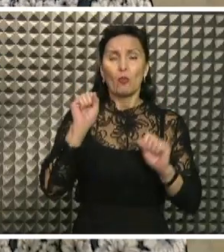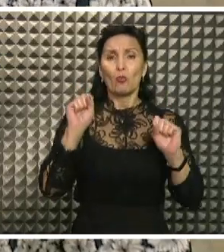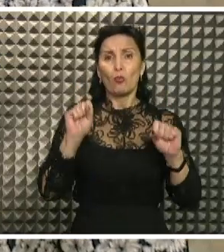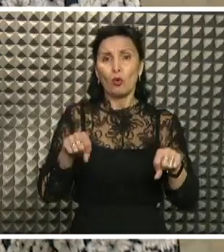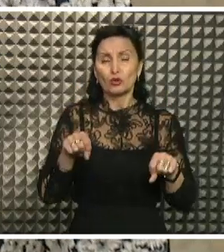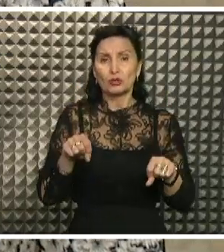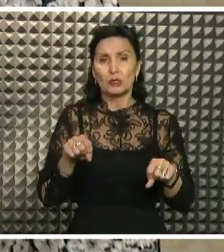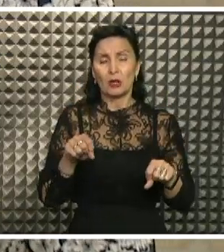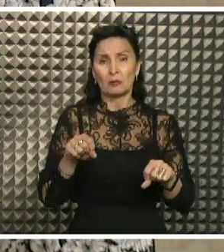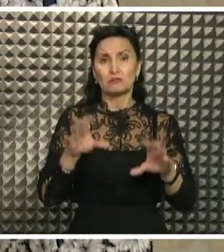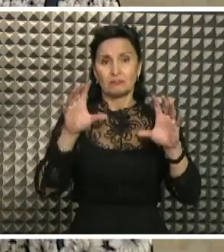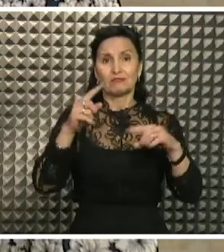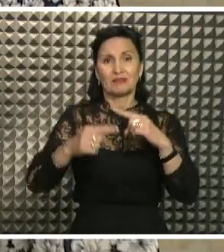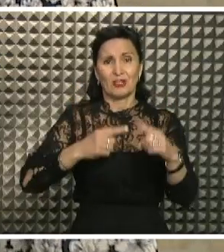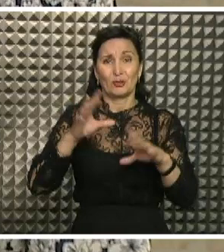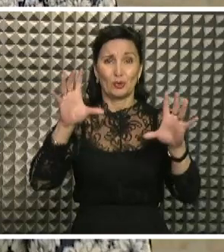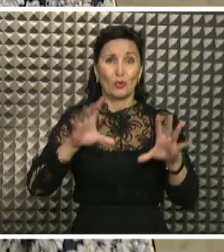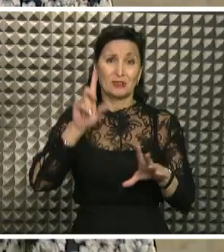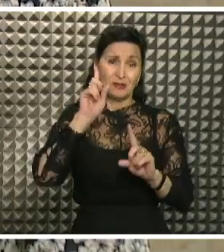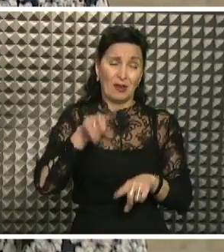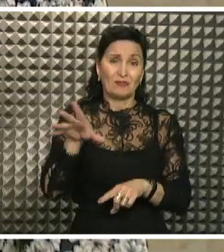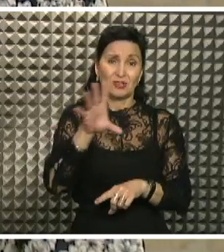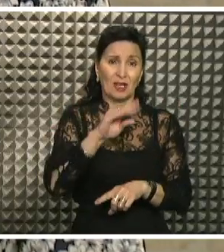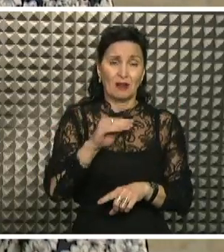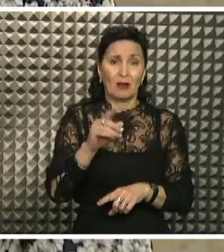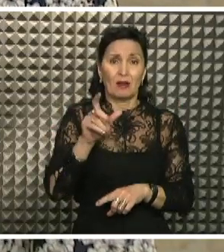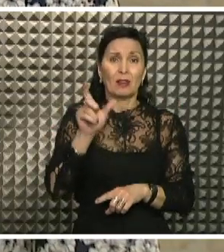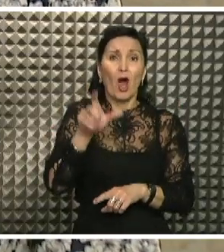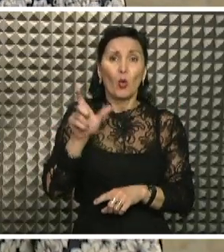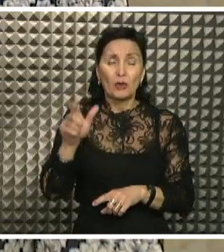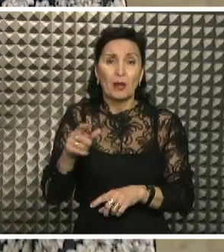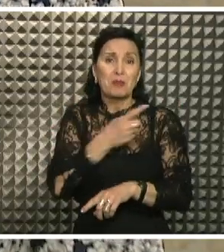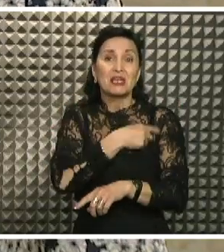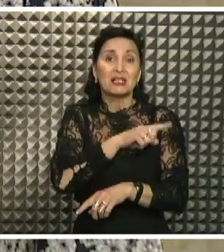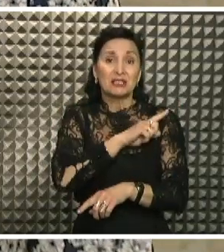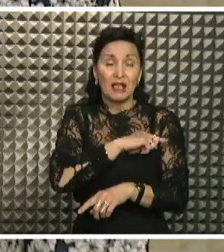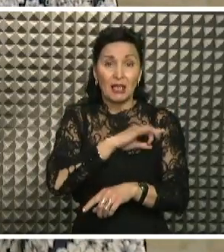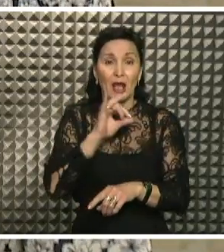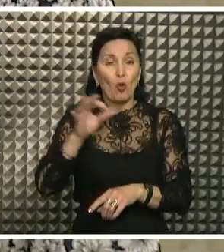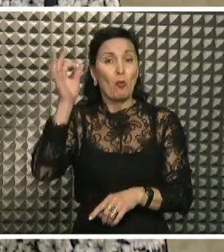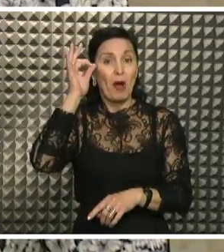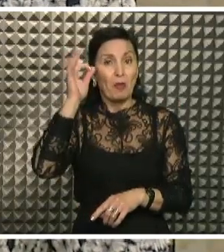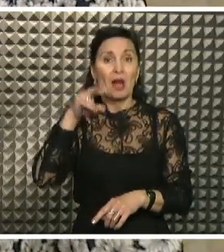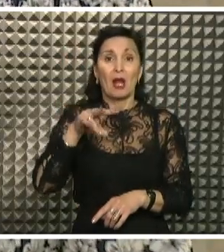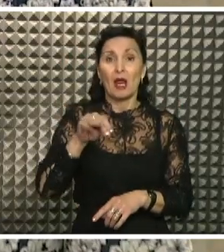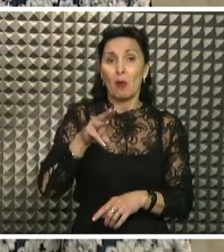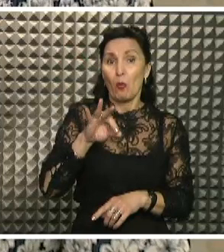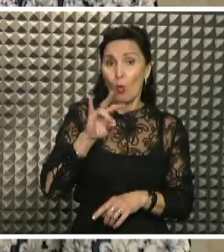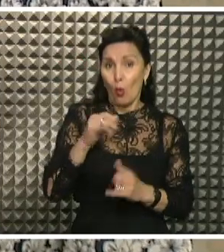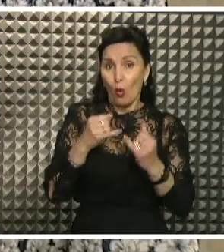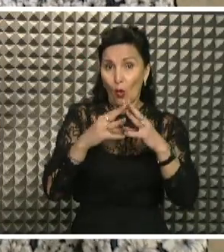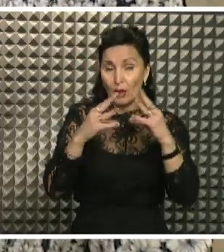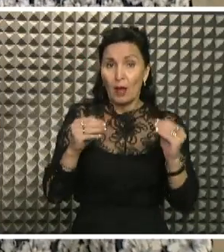можно с традиционными средствами какими-то народными, народной медицины, как раз здесь и упомянутый лимон, и